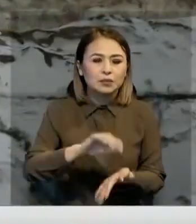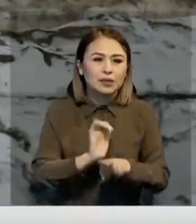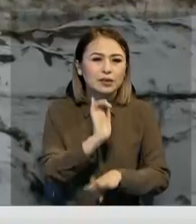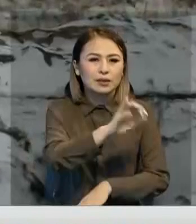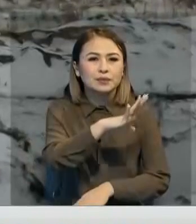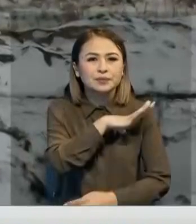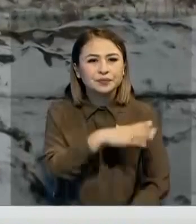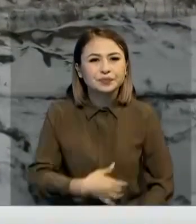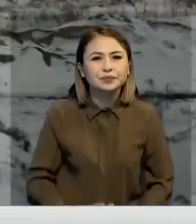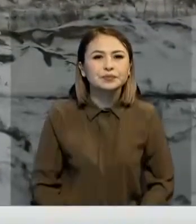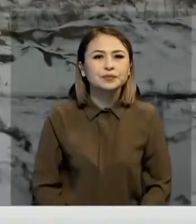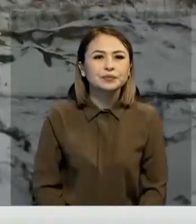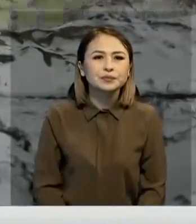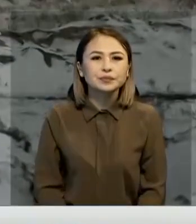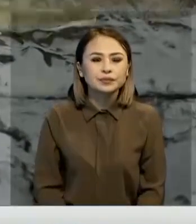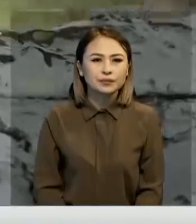жіберген.